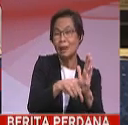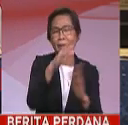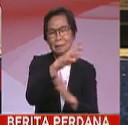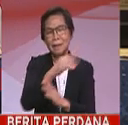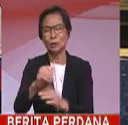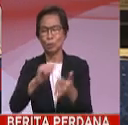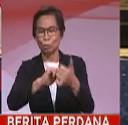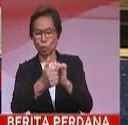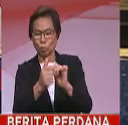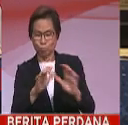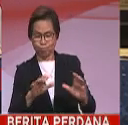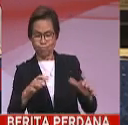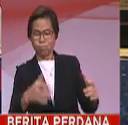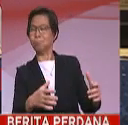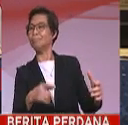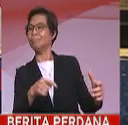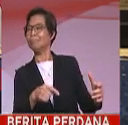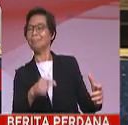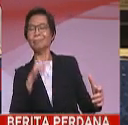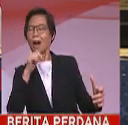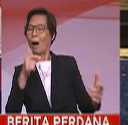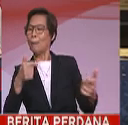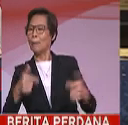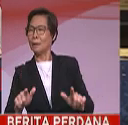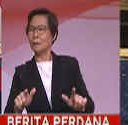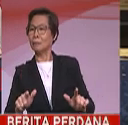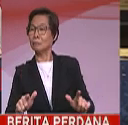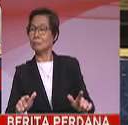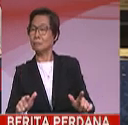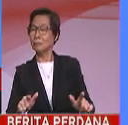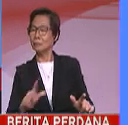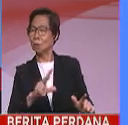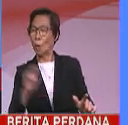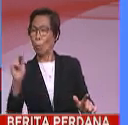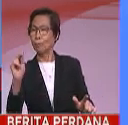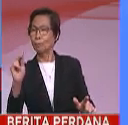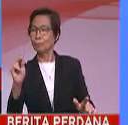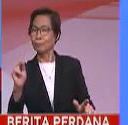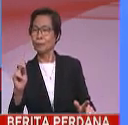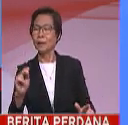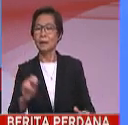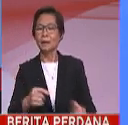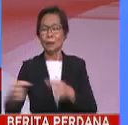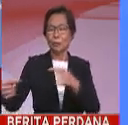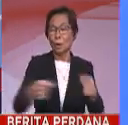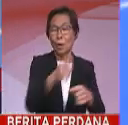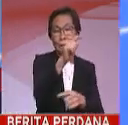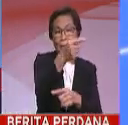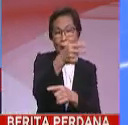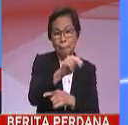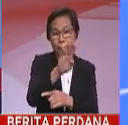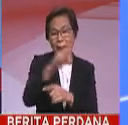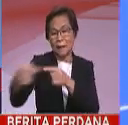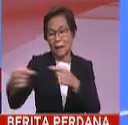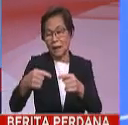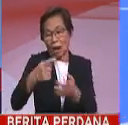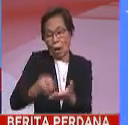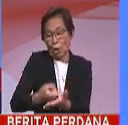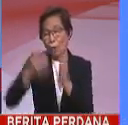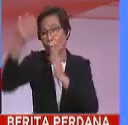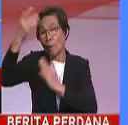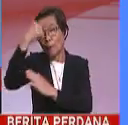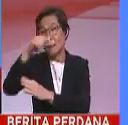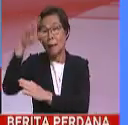dan sukan berkumpulan adalah tidak dibenarkan sama sekali. Saingan TNB Liga Hoki Malaysia bagi